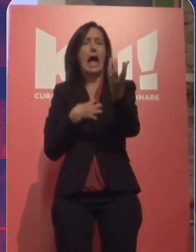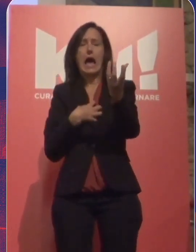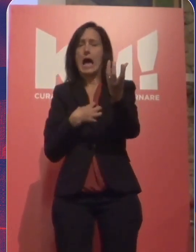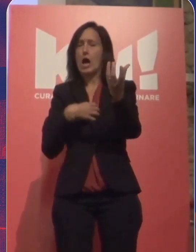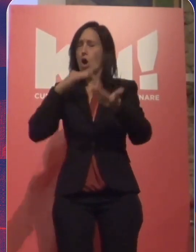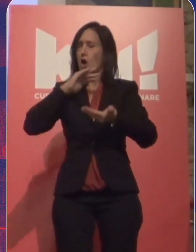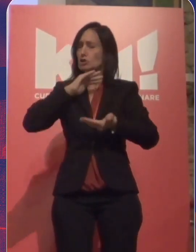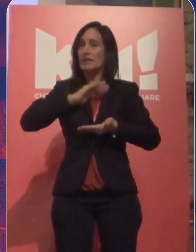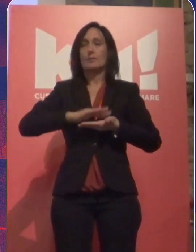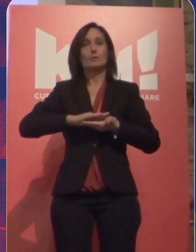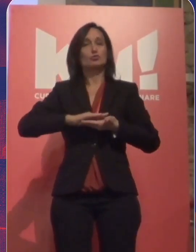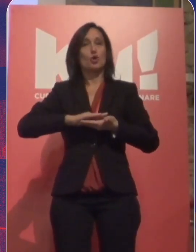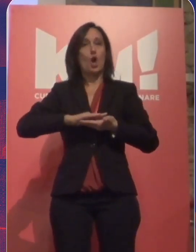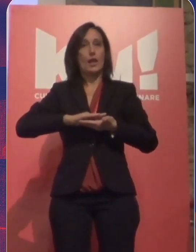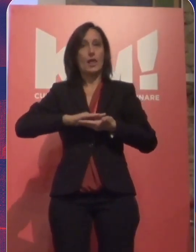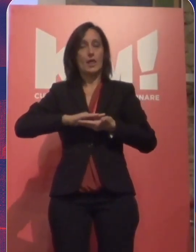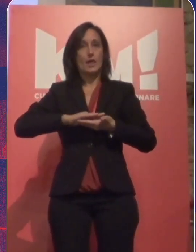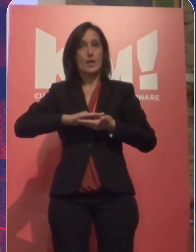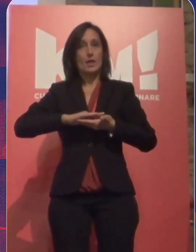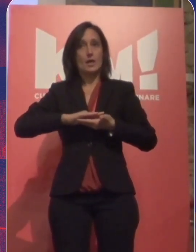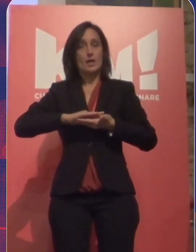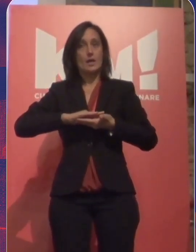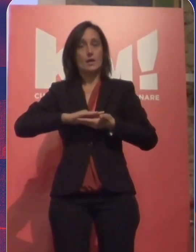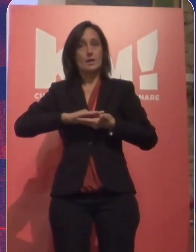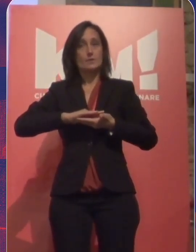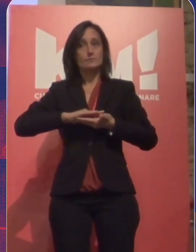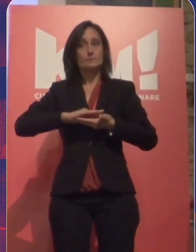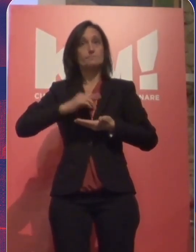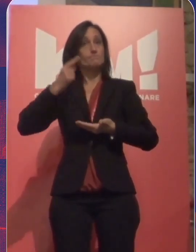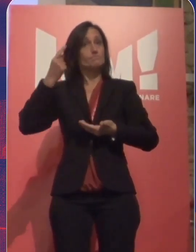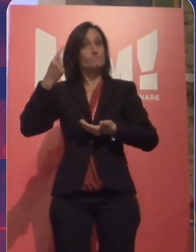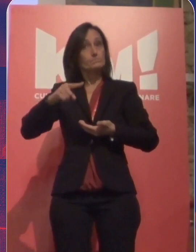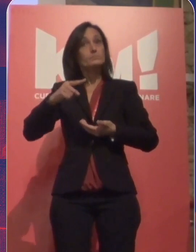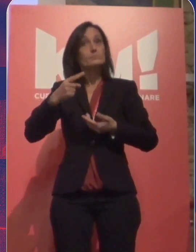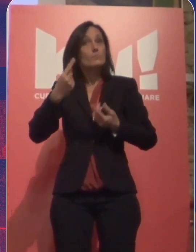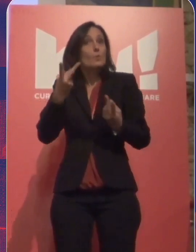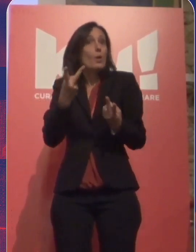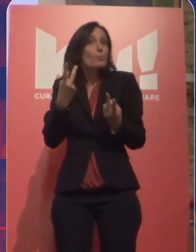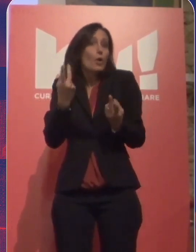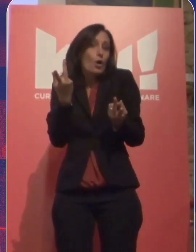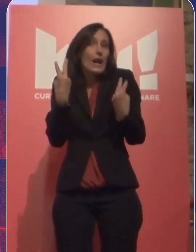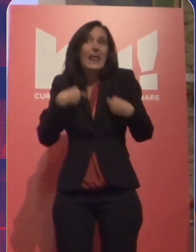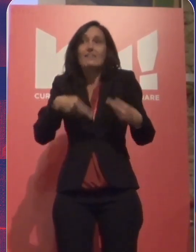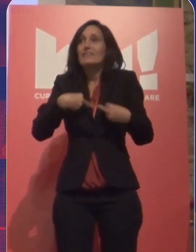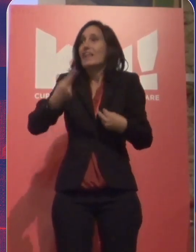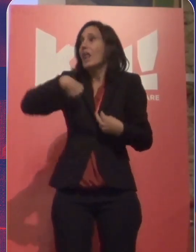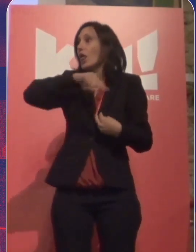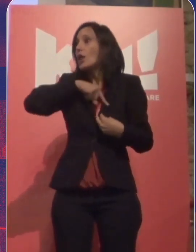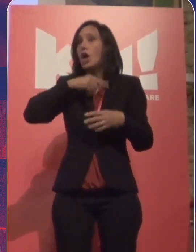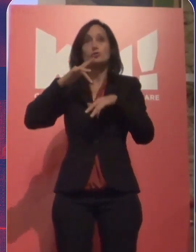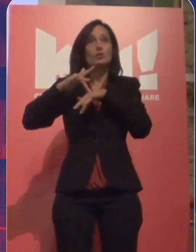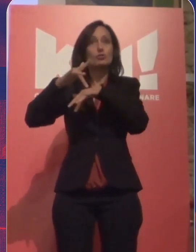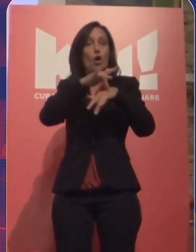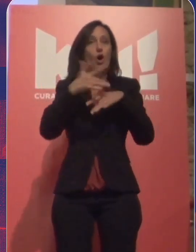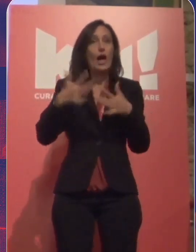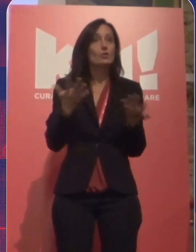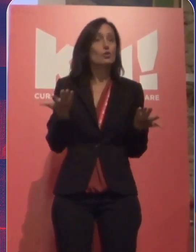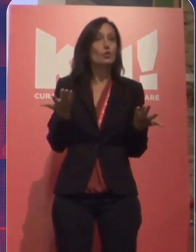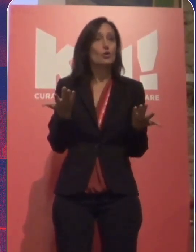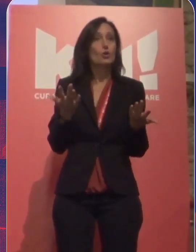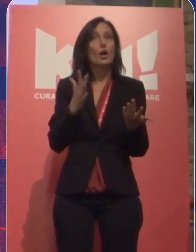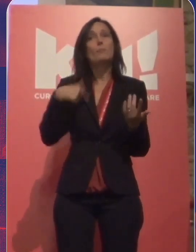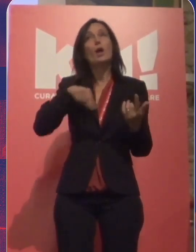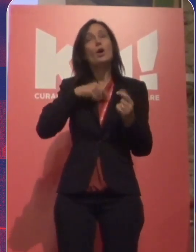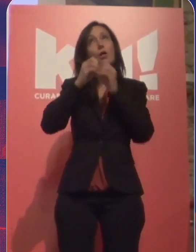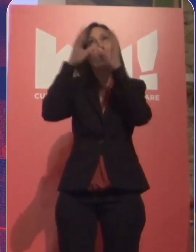attraversato e purtroppo attraversa ancora le nostre vite no cioè torneremo a viaggiare torneremo a vivere